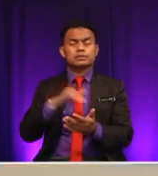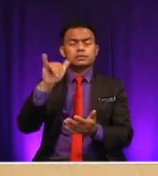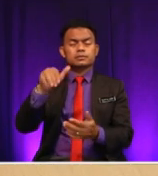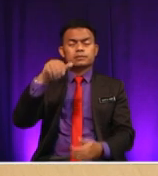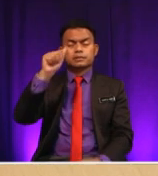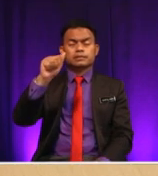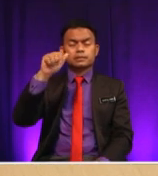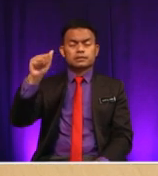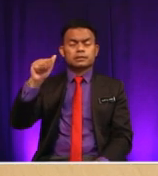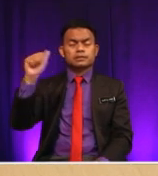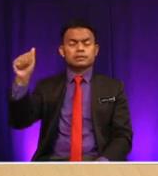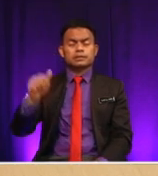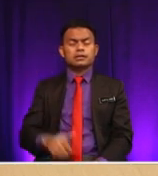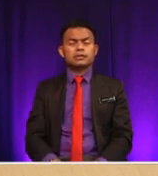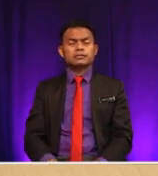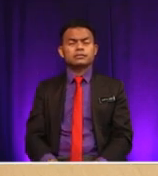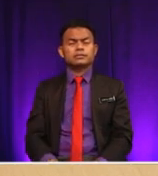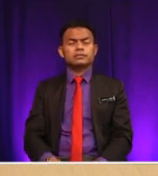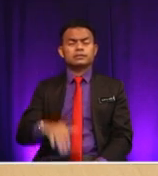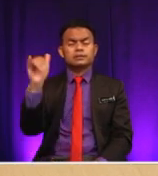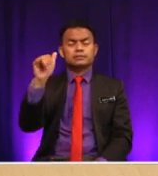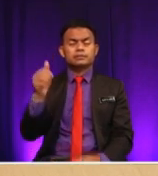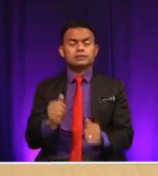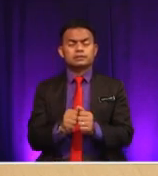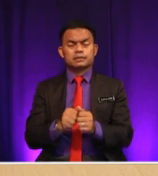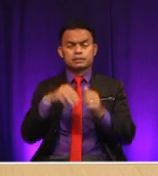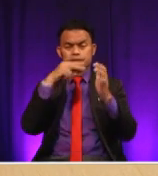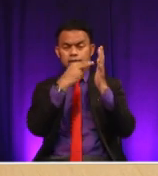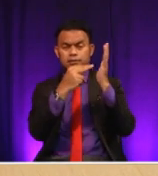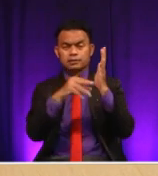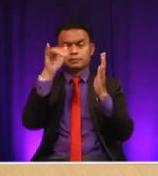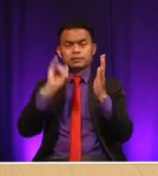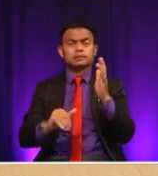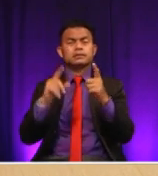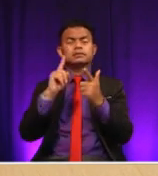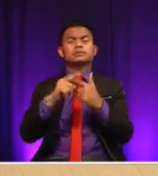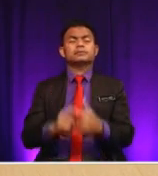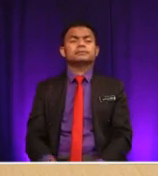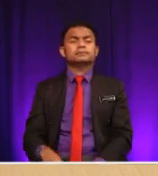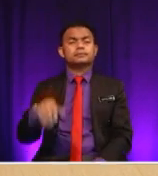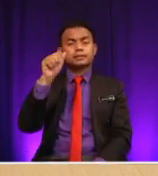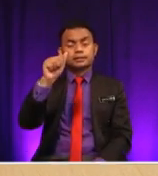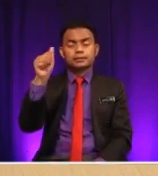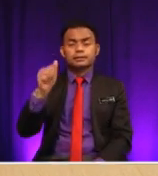begitu juga pada rangkap yang kedua Sama juga kan skin mari-mania adalah